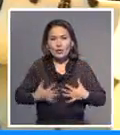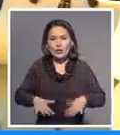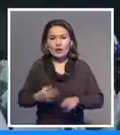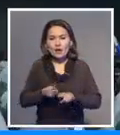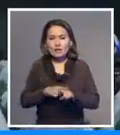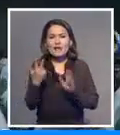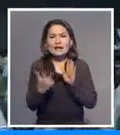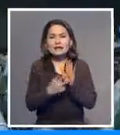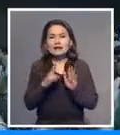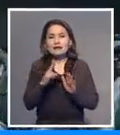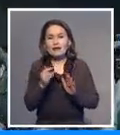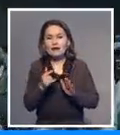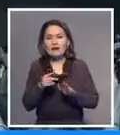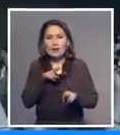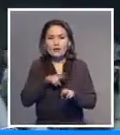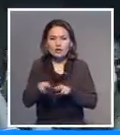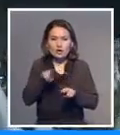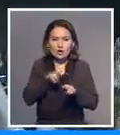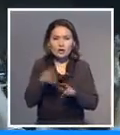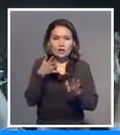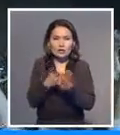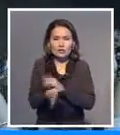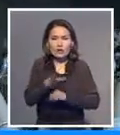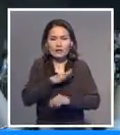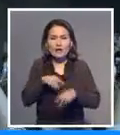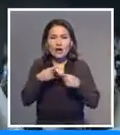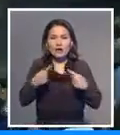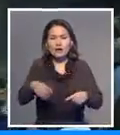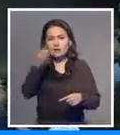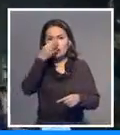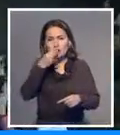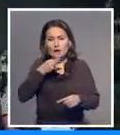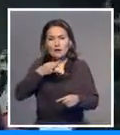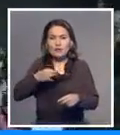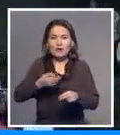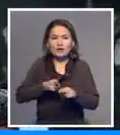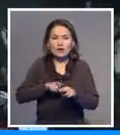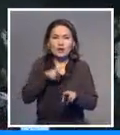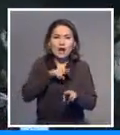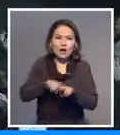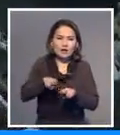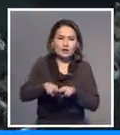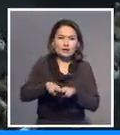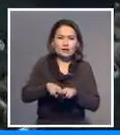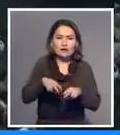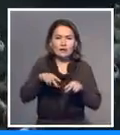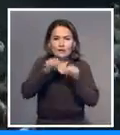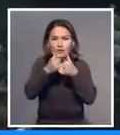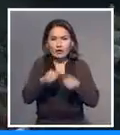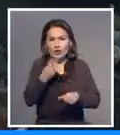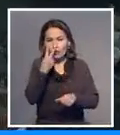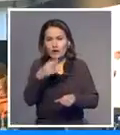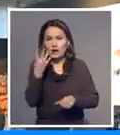8 келі шоколад жұмсапты. Ұйымдастырушылар биыл осы тәттіден жасалған киім үлгілерін көруге 40 мыңнан астам адам келеді деп күтіп